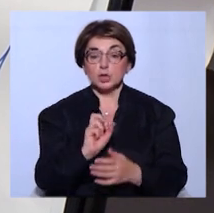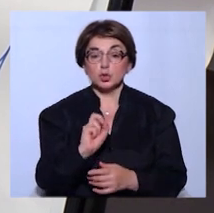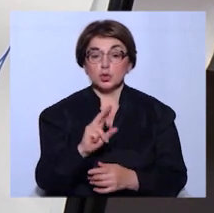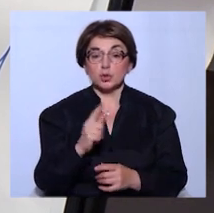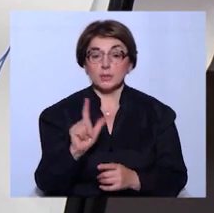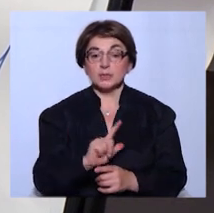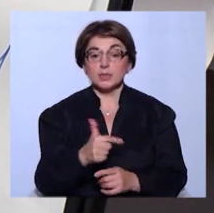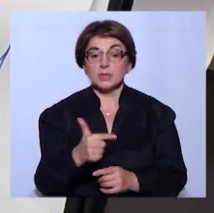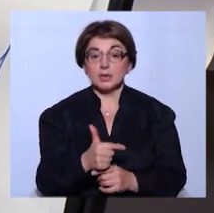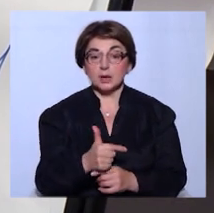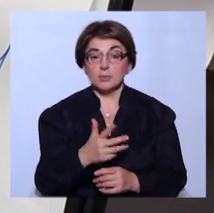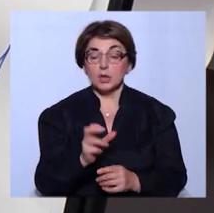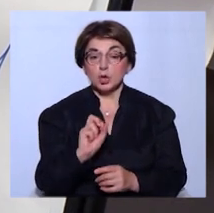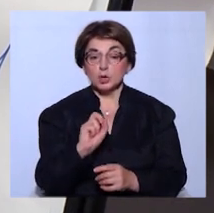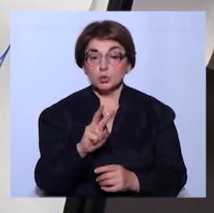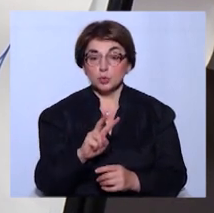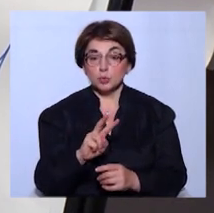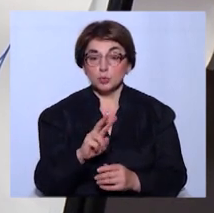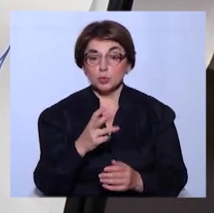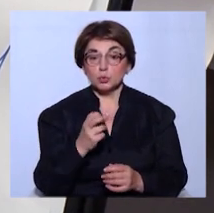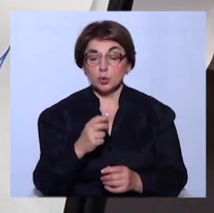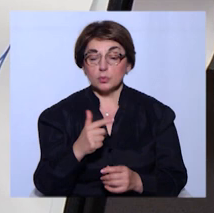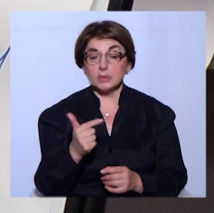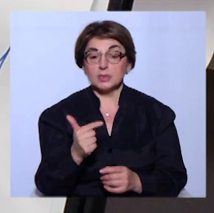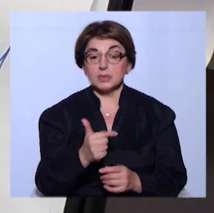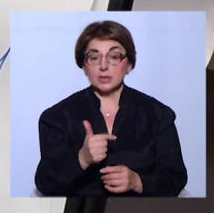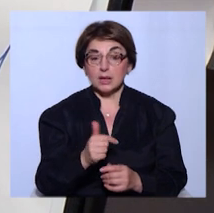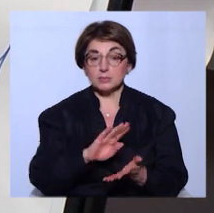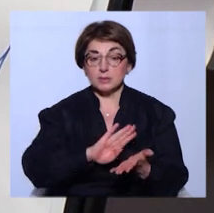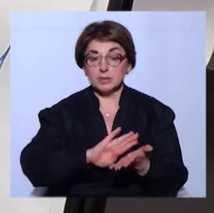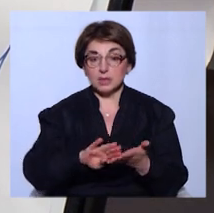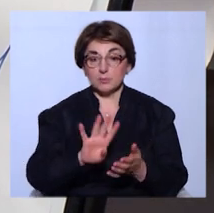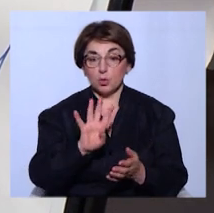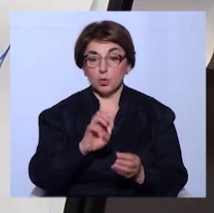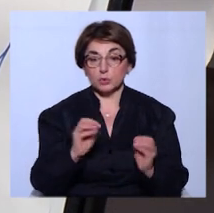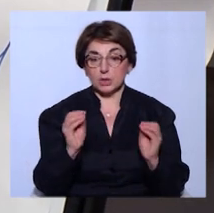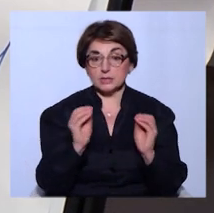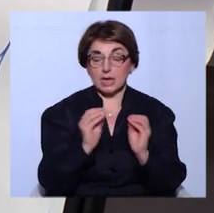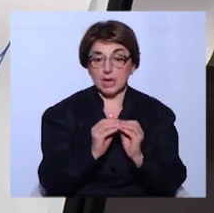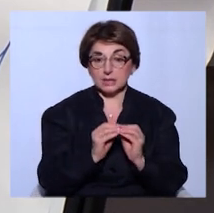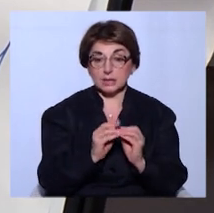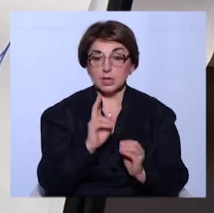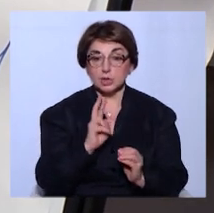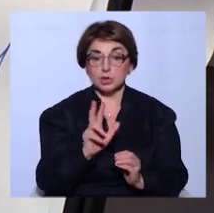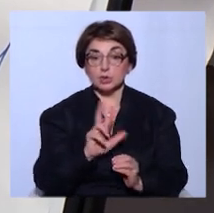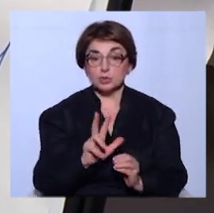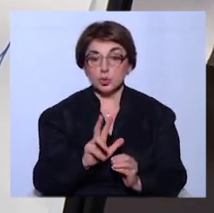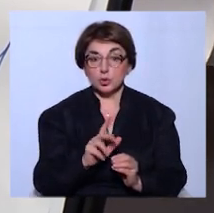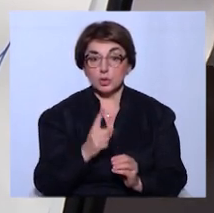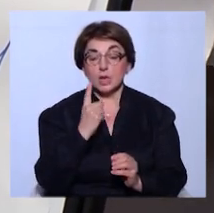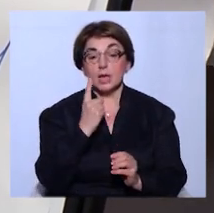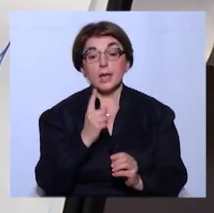თუ 12 გრამის დაწვისას გამოიყო 410 კილოჯოული ენერგია, ნეტა 1